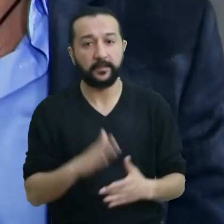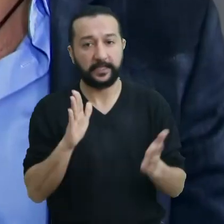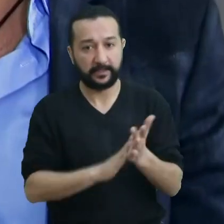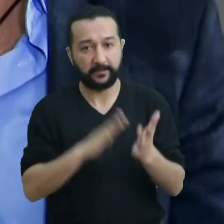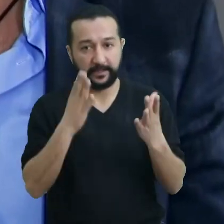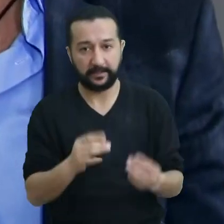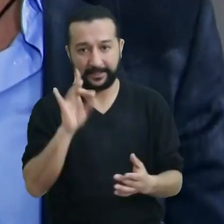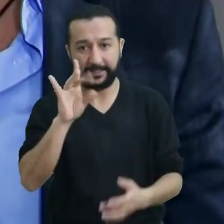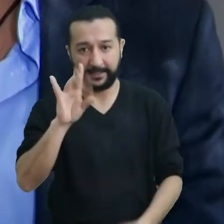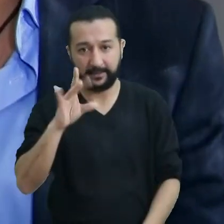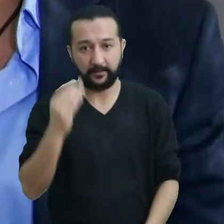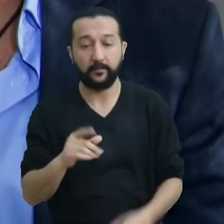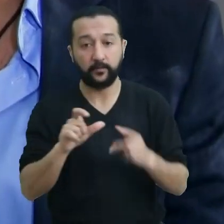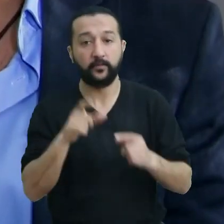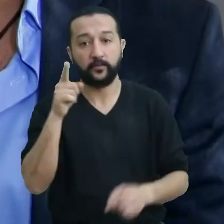Yapıştıralım.